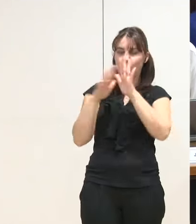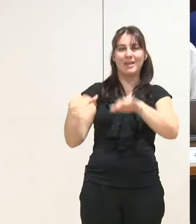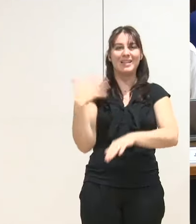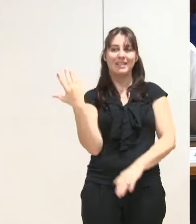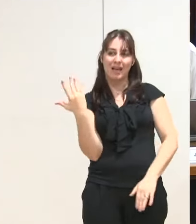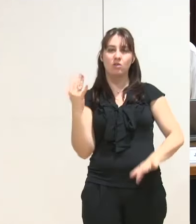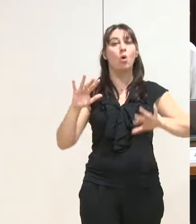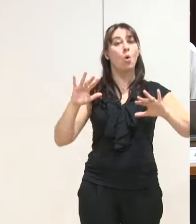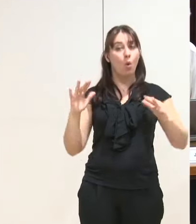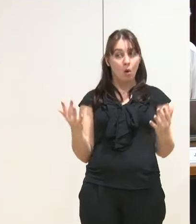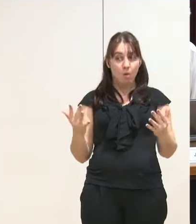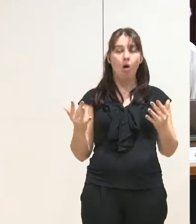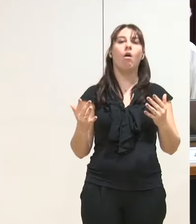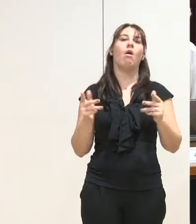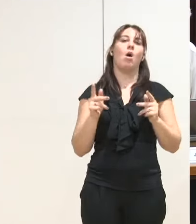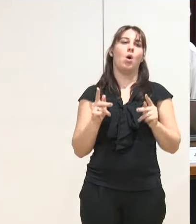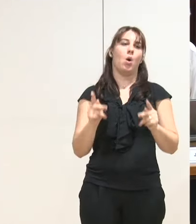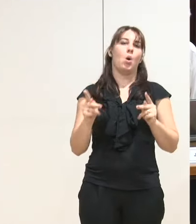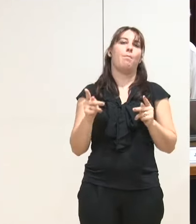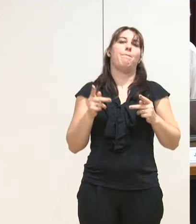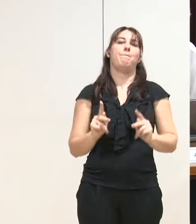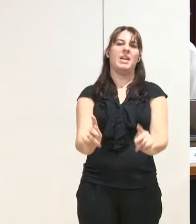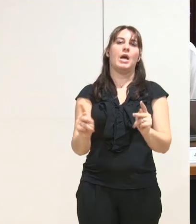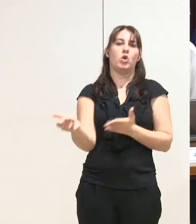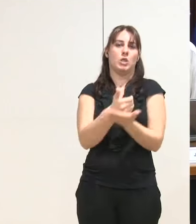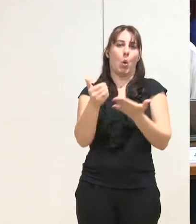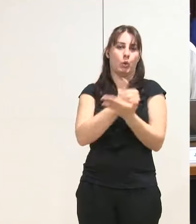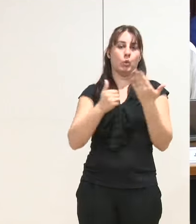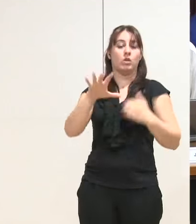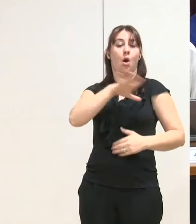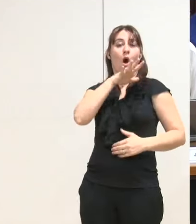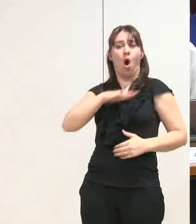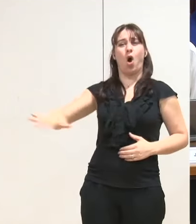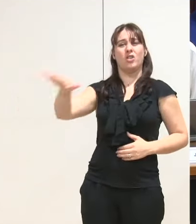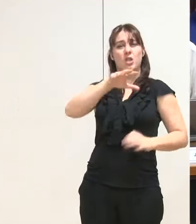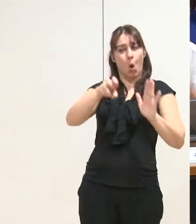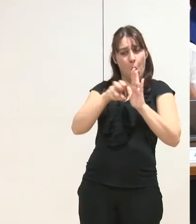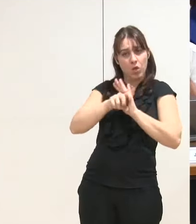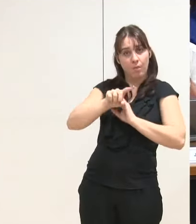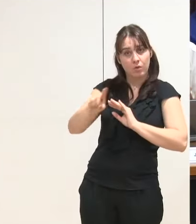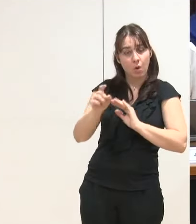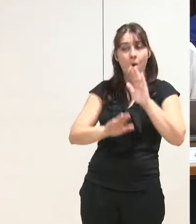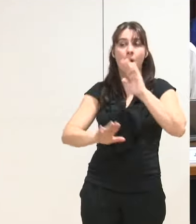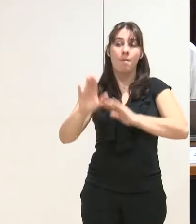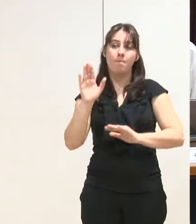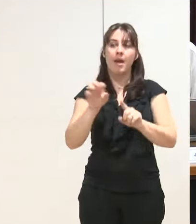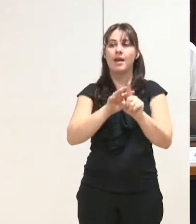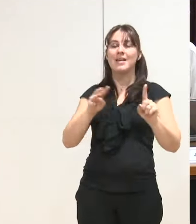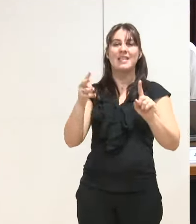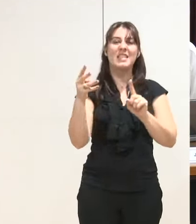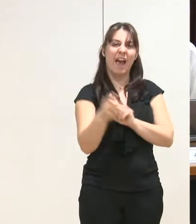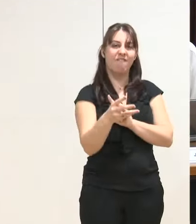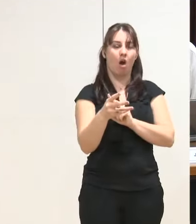la fourniture gratuite de ressources pédagogiques à tous les enseignants non pas de Grenoble mais par la faute d'un serveur informatique